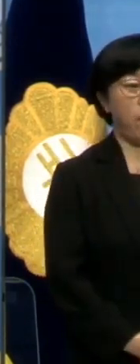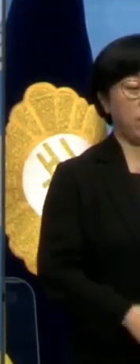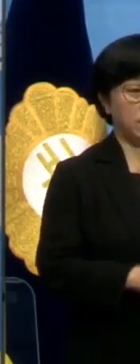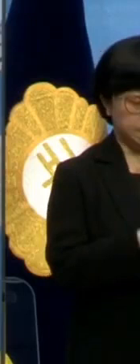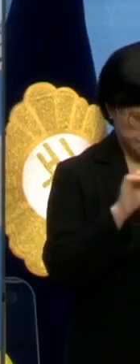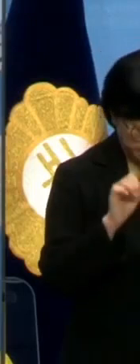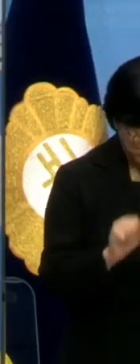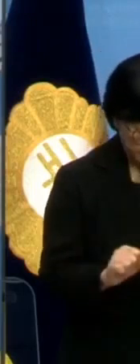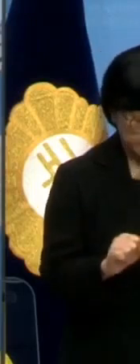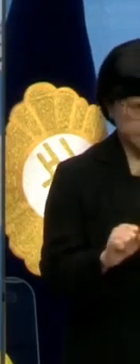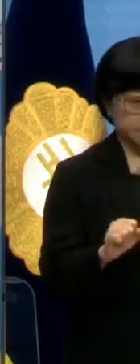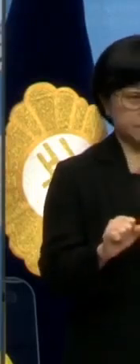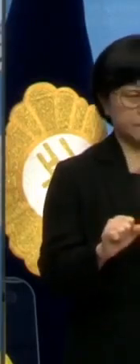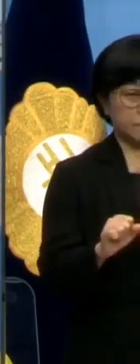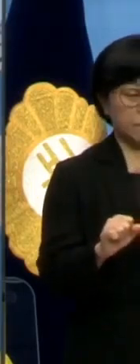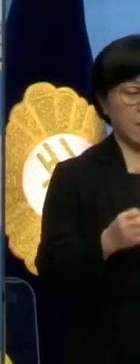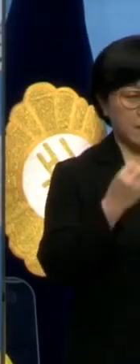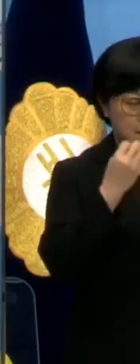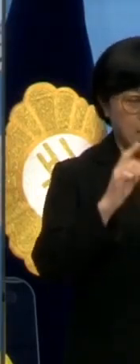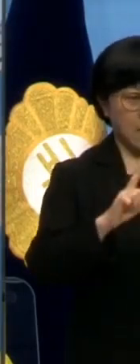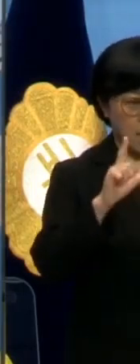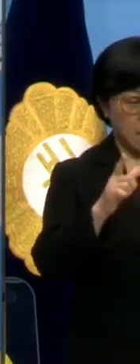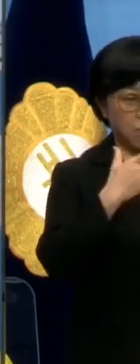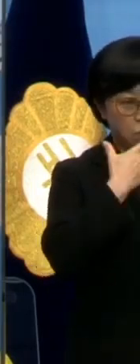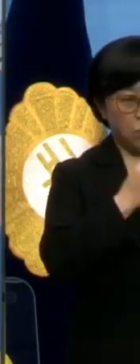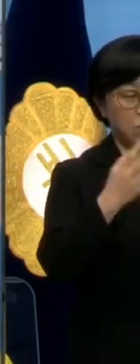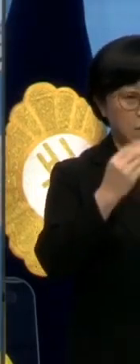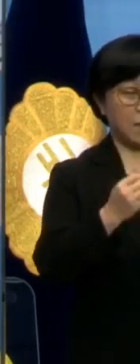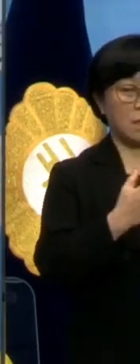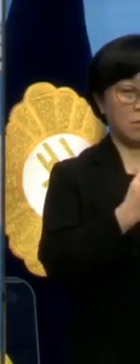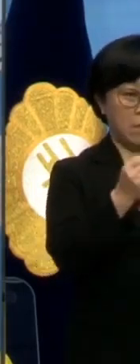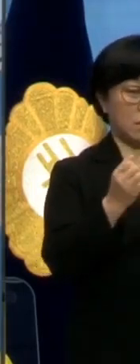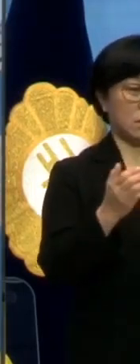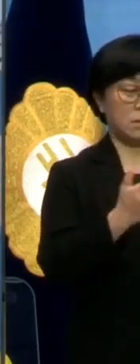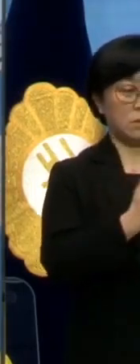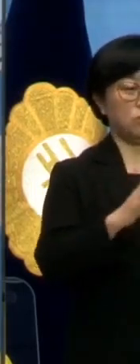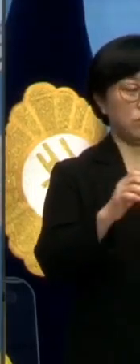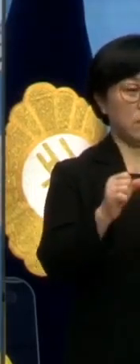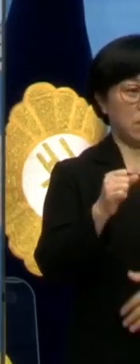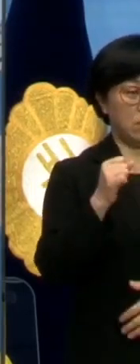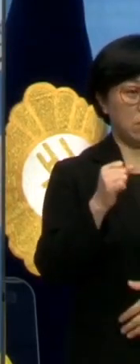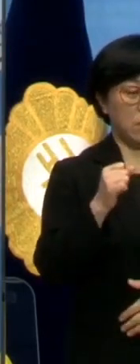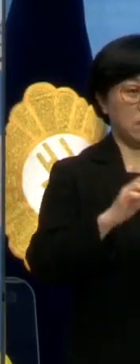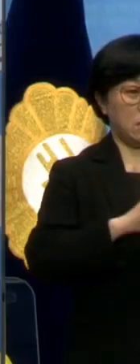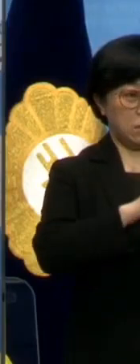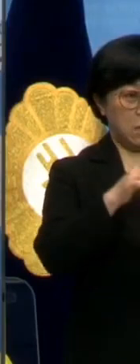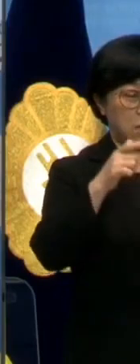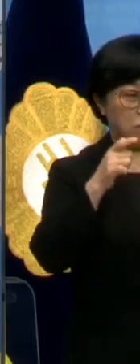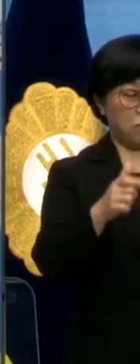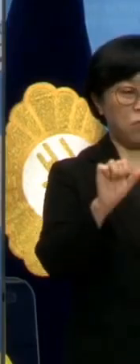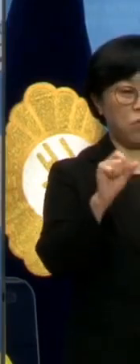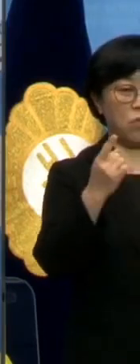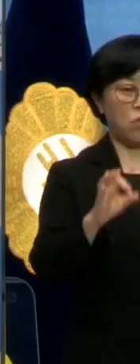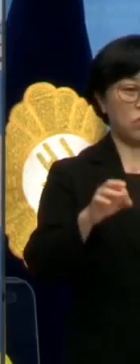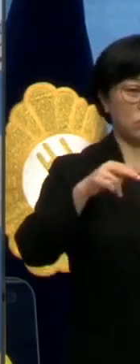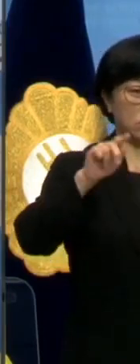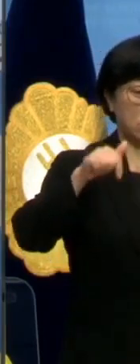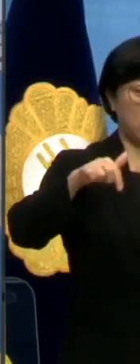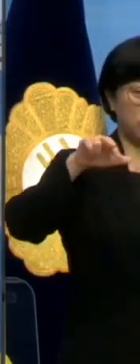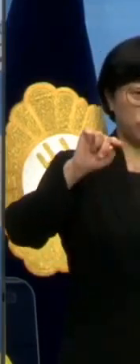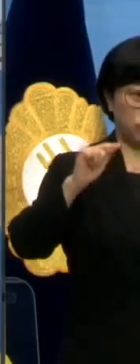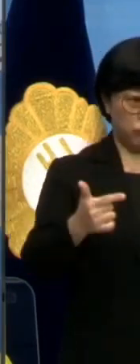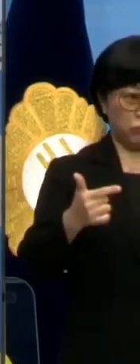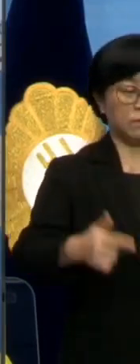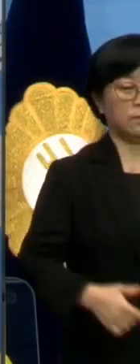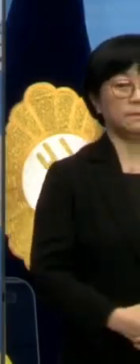예, 안녕하십니까. 언론인 여러분, 새해 복 많이 받으십시오. 저는 국민의힘 대구 달서갑 홍석준